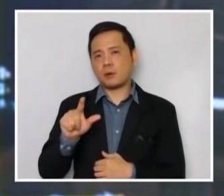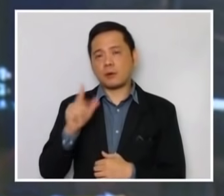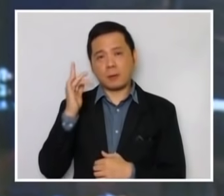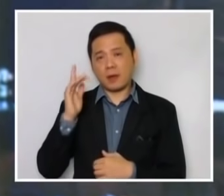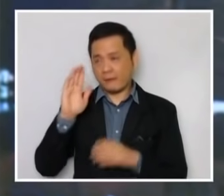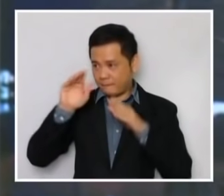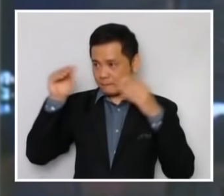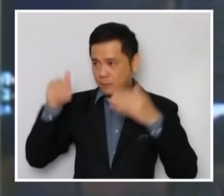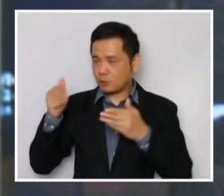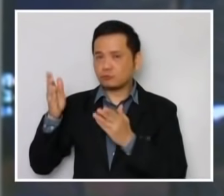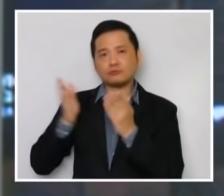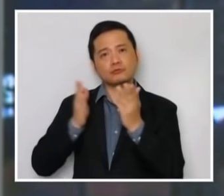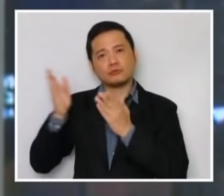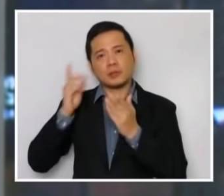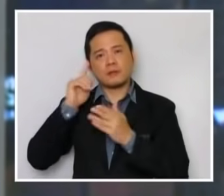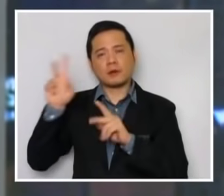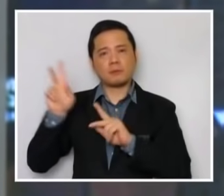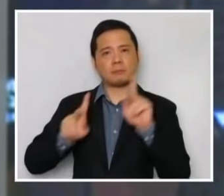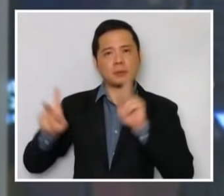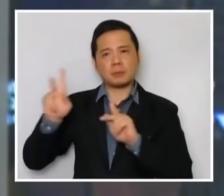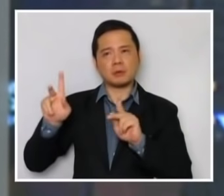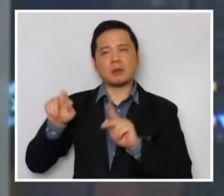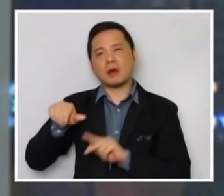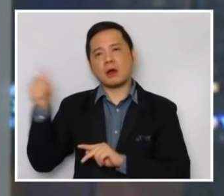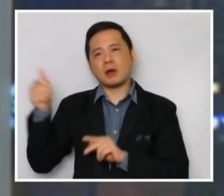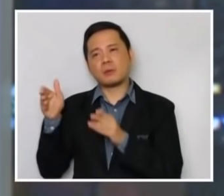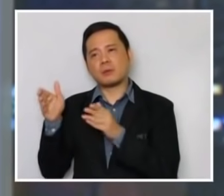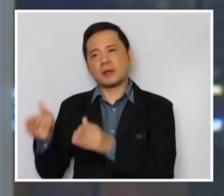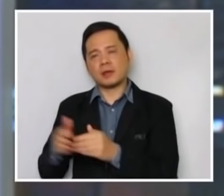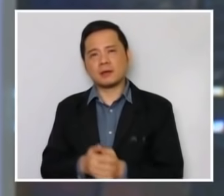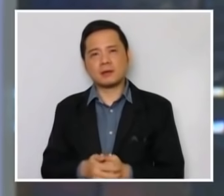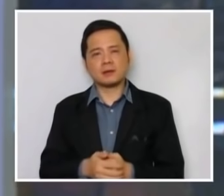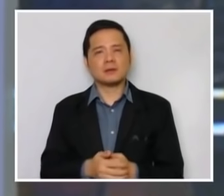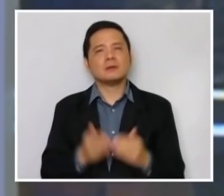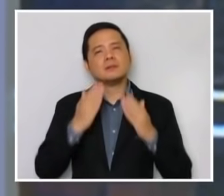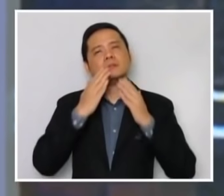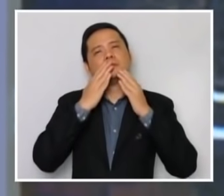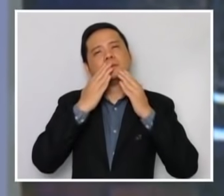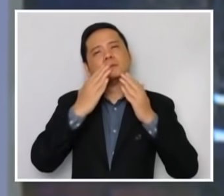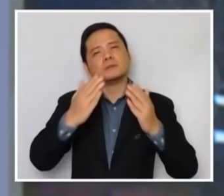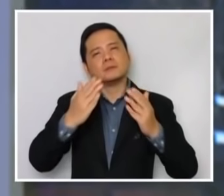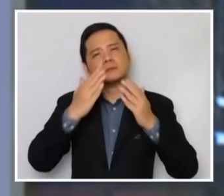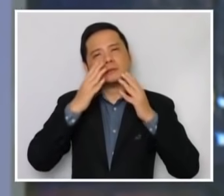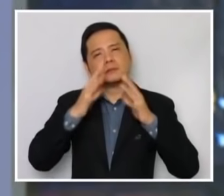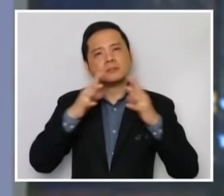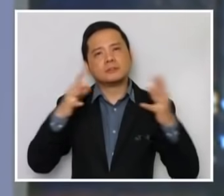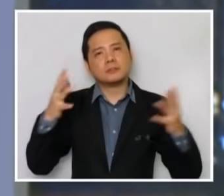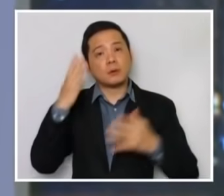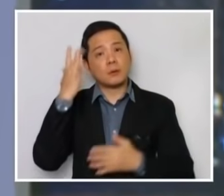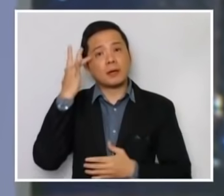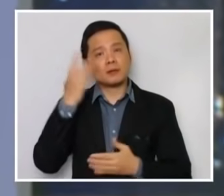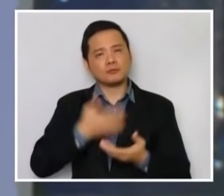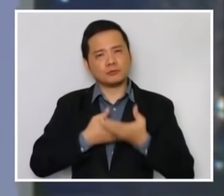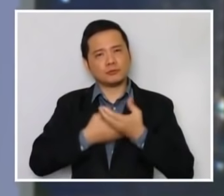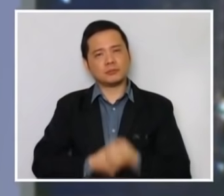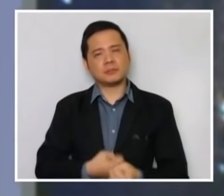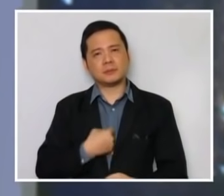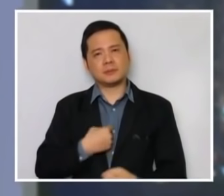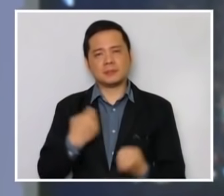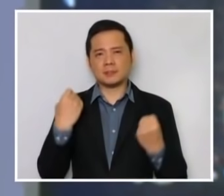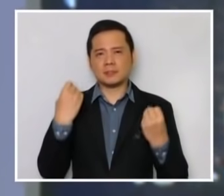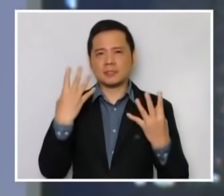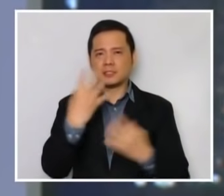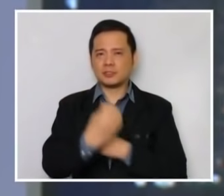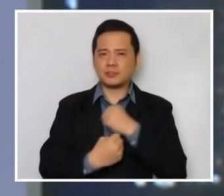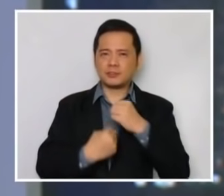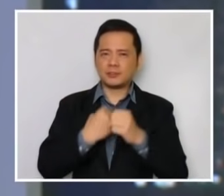publiko sa iba namang larangan. Lubos po ako nagpapasalamat sa inyong pagtitiwala sa maraming taon na tayo